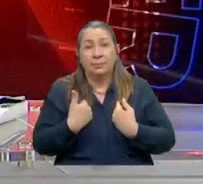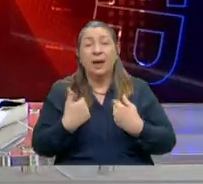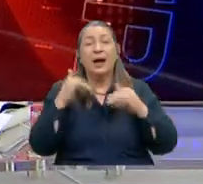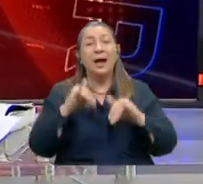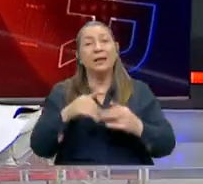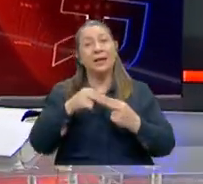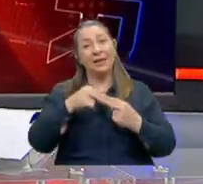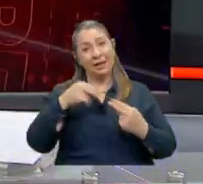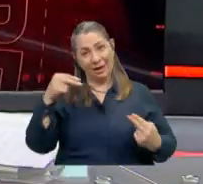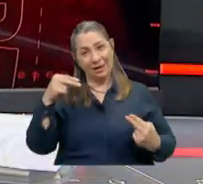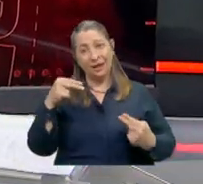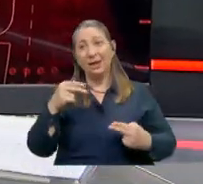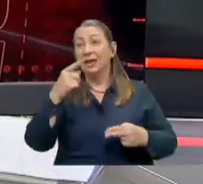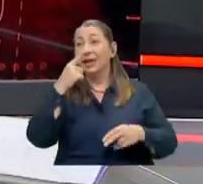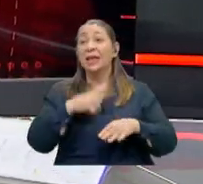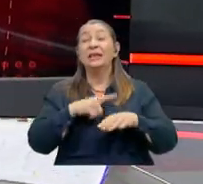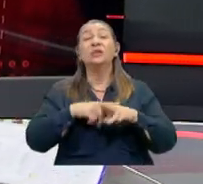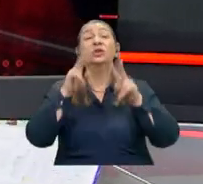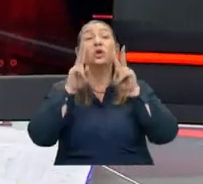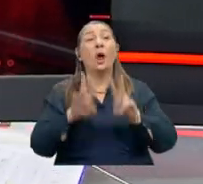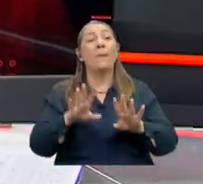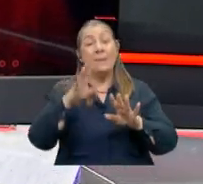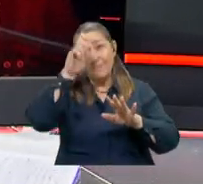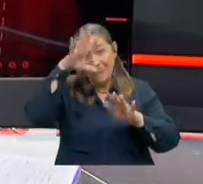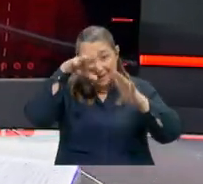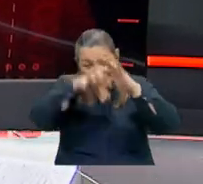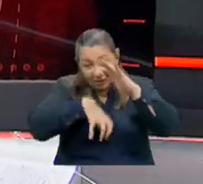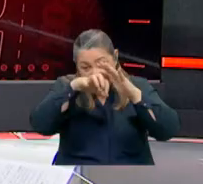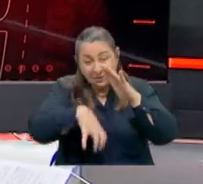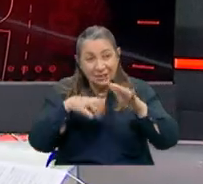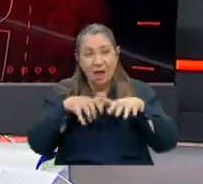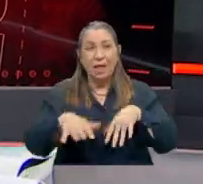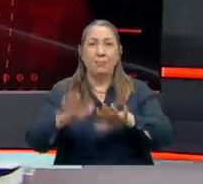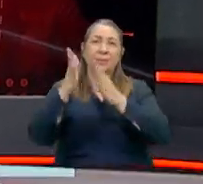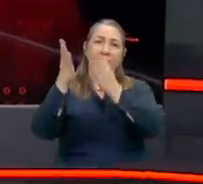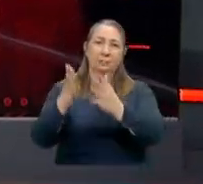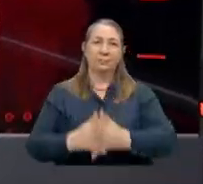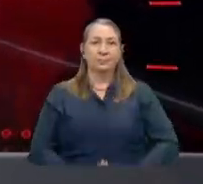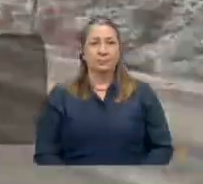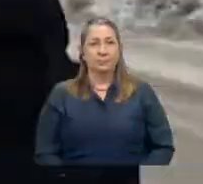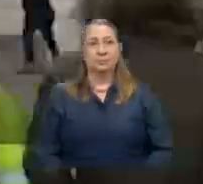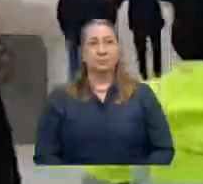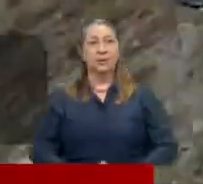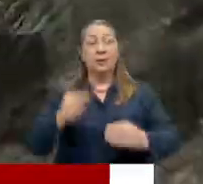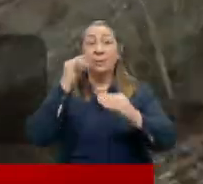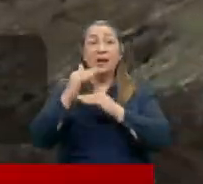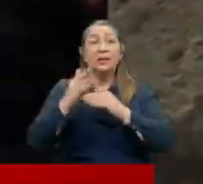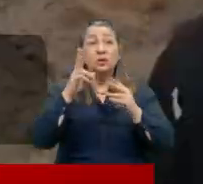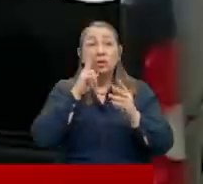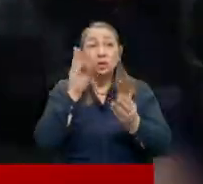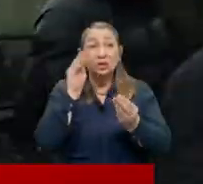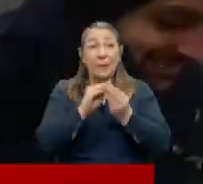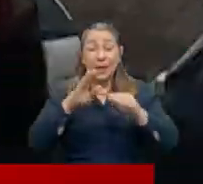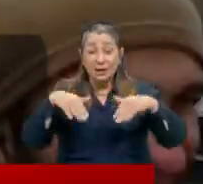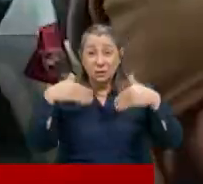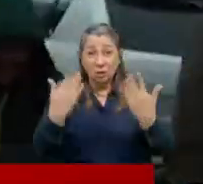Aynı hikayeyi inandırıcı bulmayan madenciler de eylemde. Milletin hali son